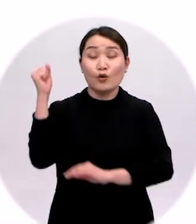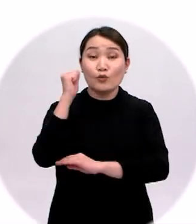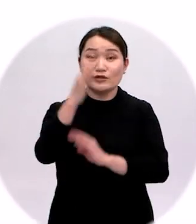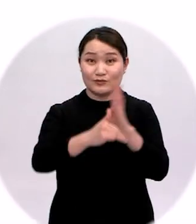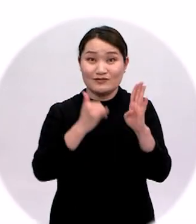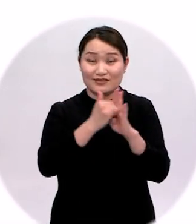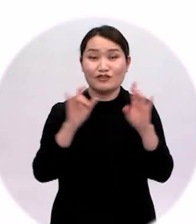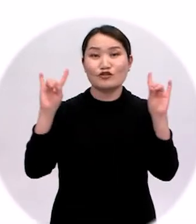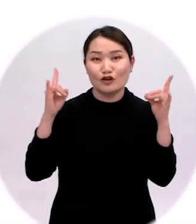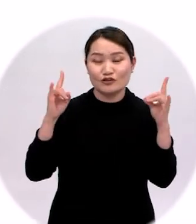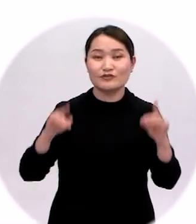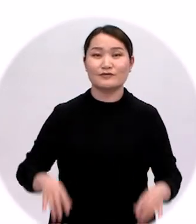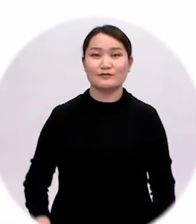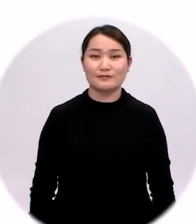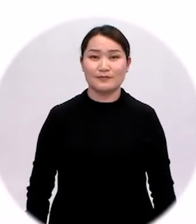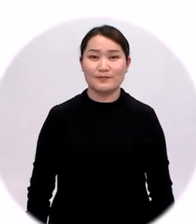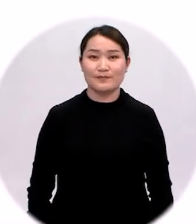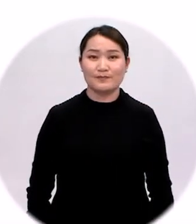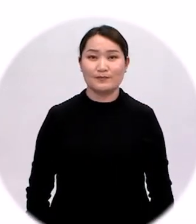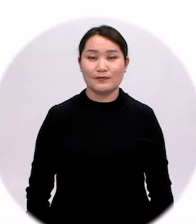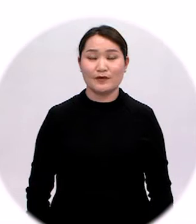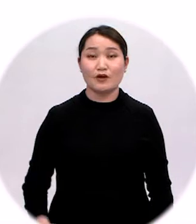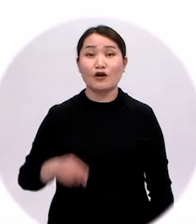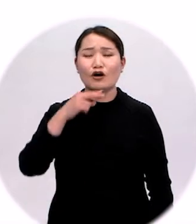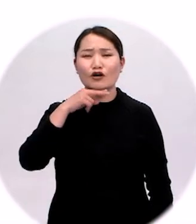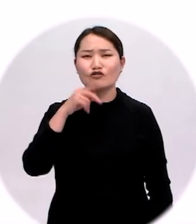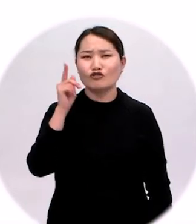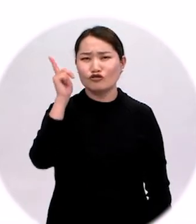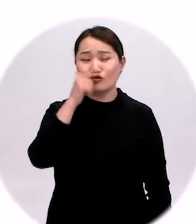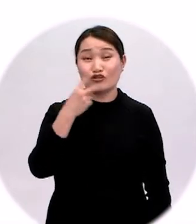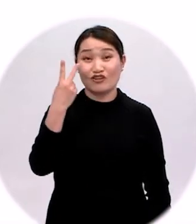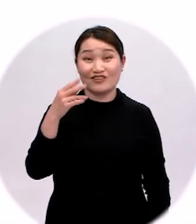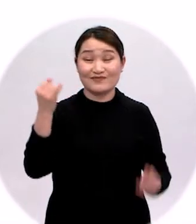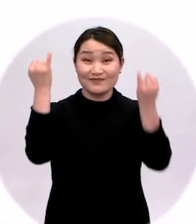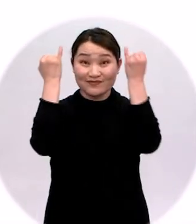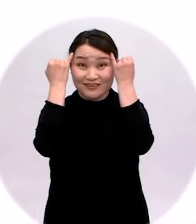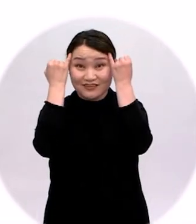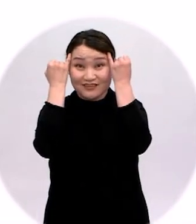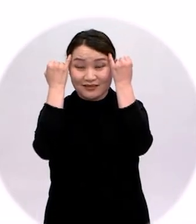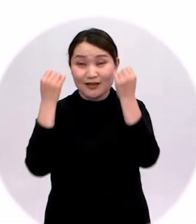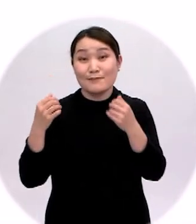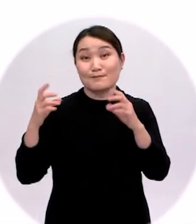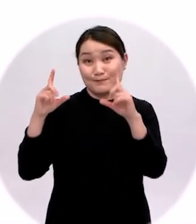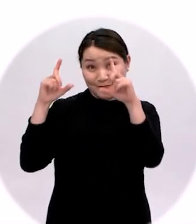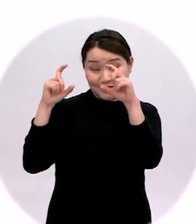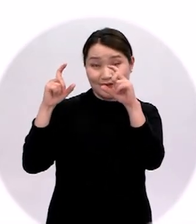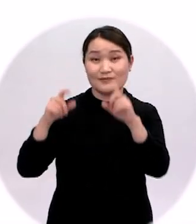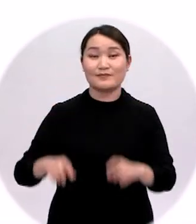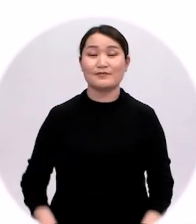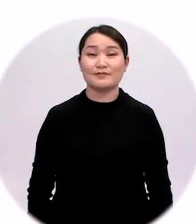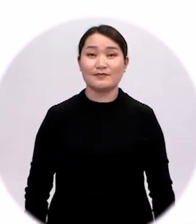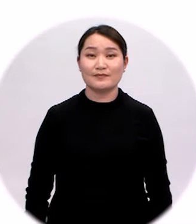үлрэлт. Дараагийн зурагт найз нь хоёр хөөрхөн ишиг тэмэрсэн зураг ахуулсан байх